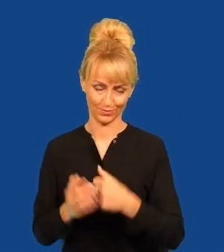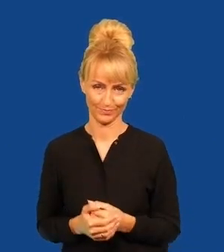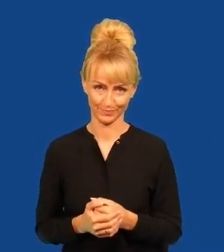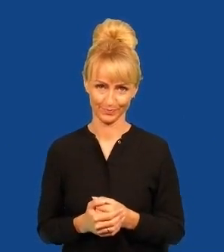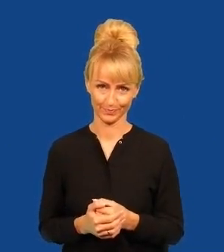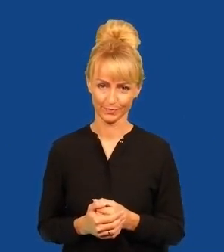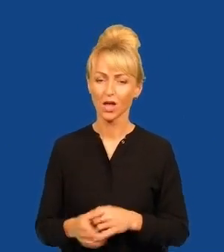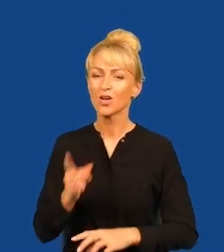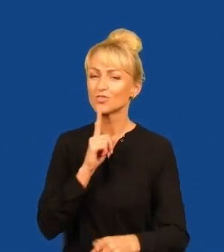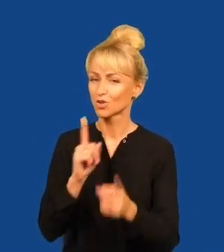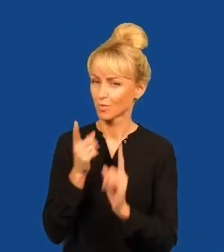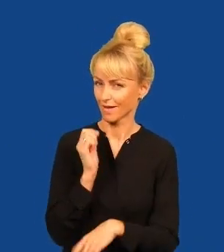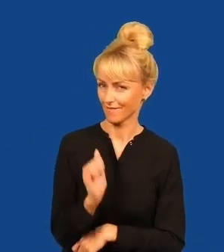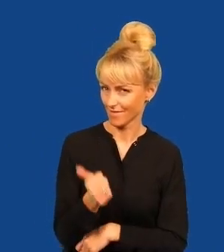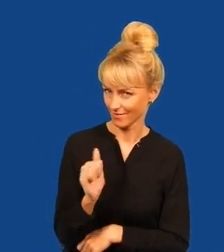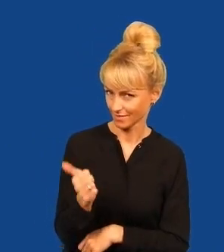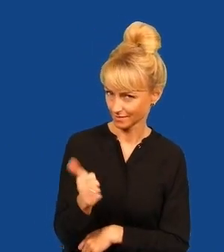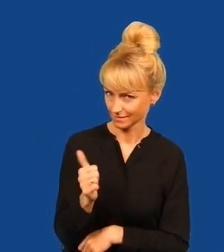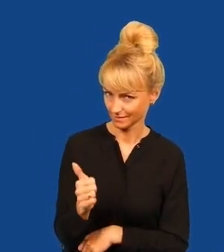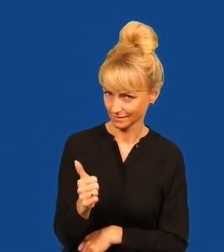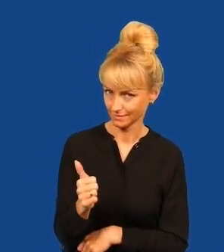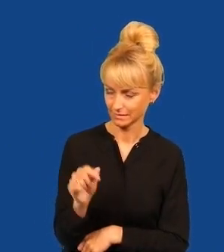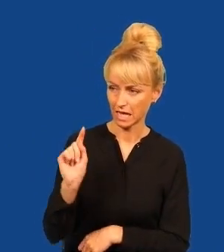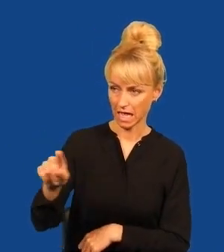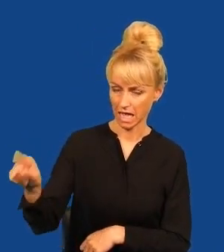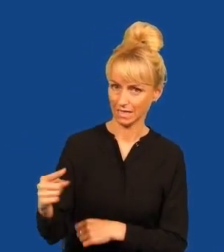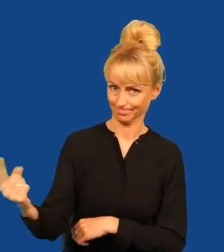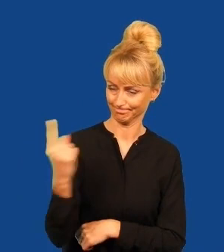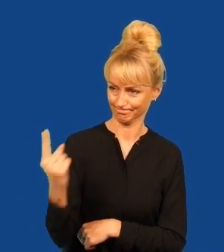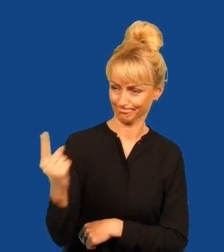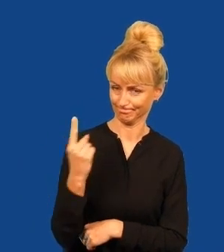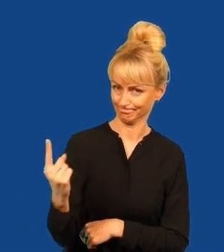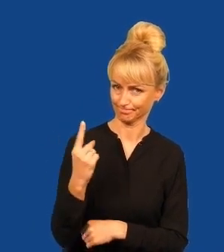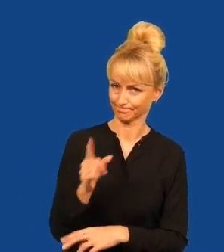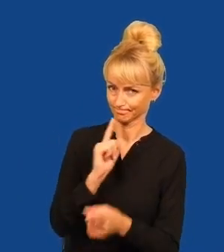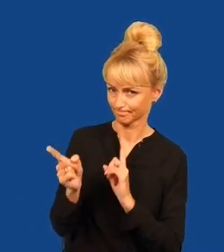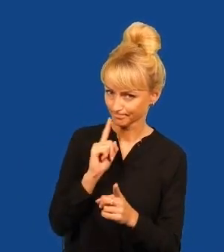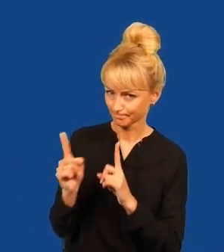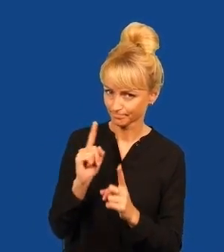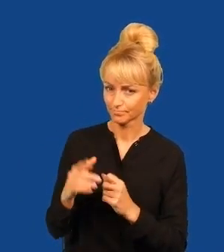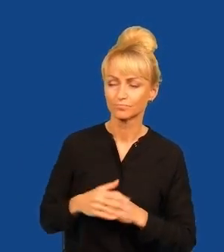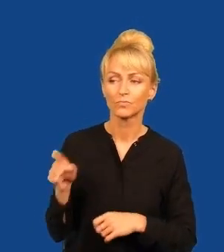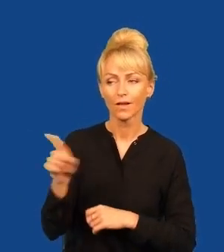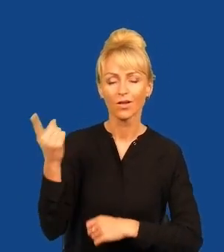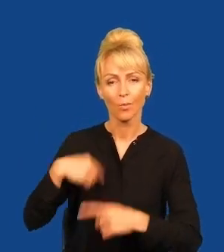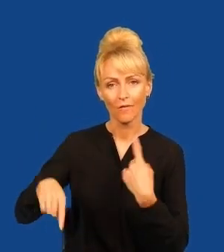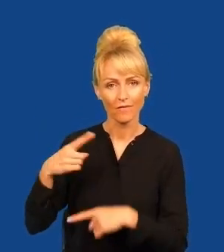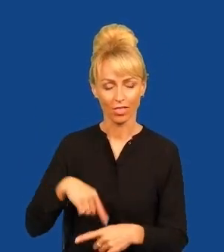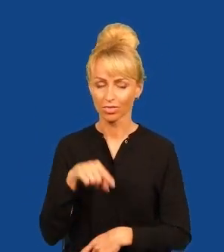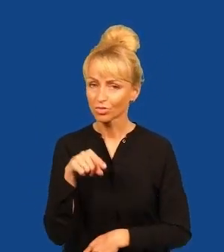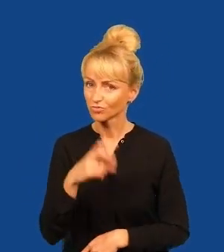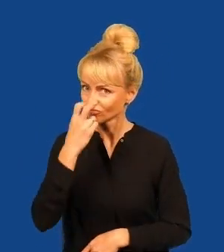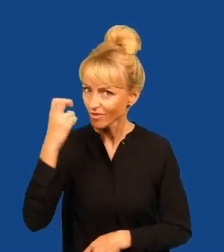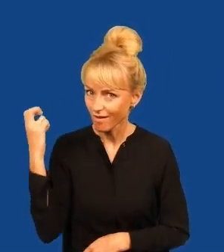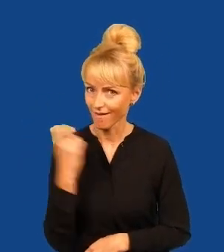kwalifikacyjnych często słyszę od przyszłych projektantów, że to jest mega ciekawie, potencjalnie miejsce do pracy z racji właśnie na